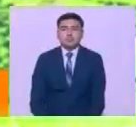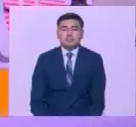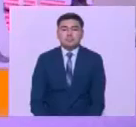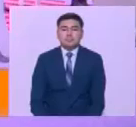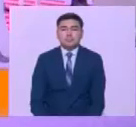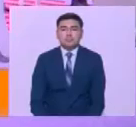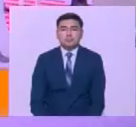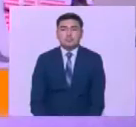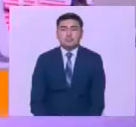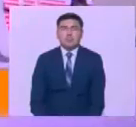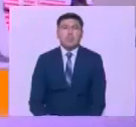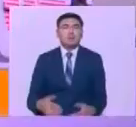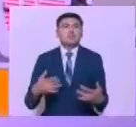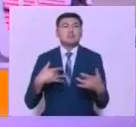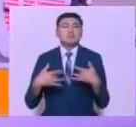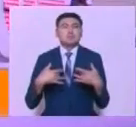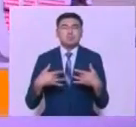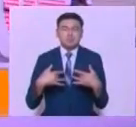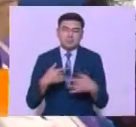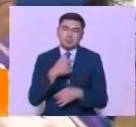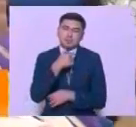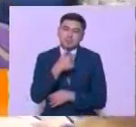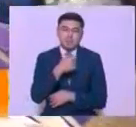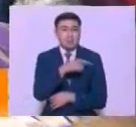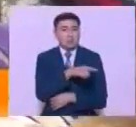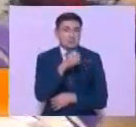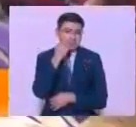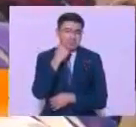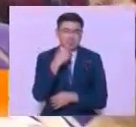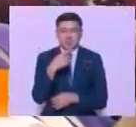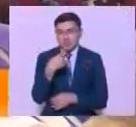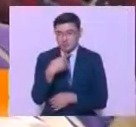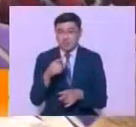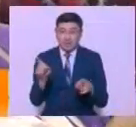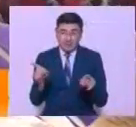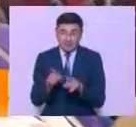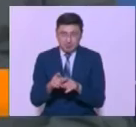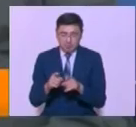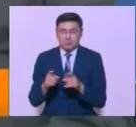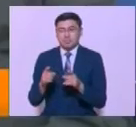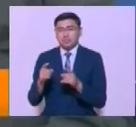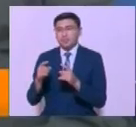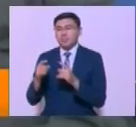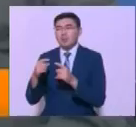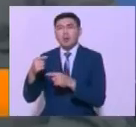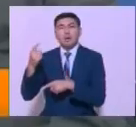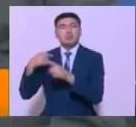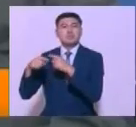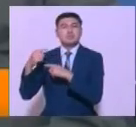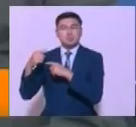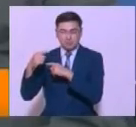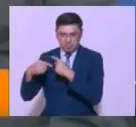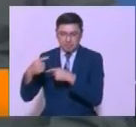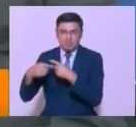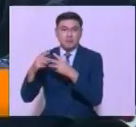РЛ на концерте аксакалы отметили что культурное наследие предков должно передаваться из поколения в поколение и поблагодарили Жар